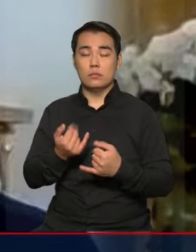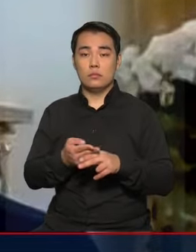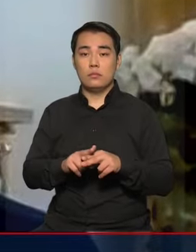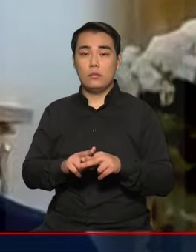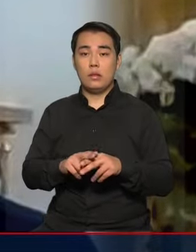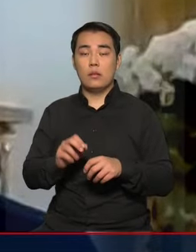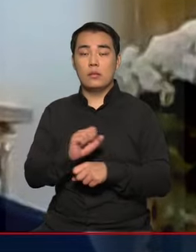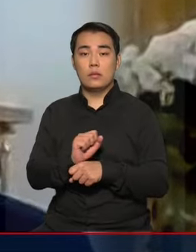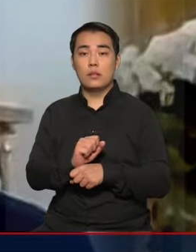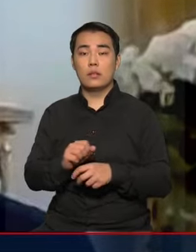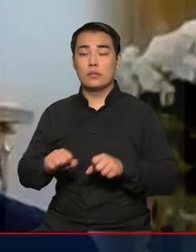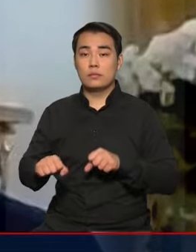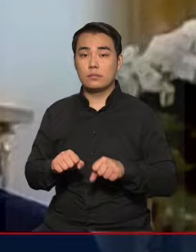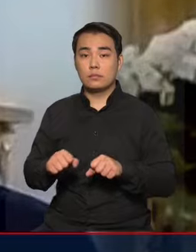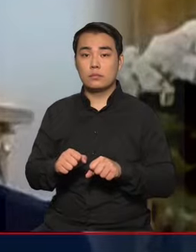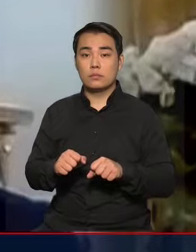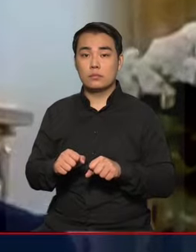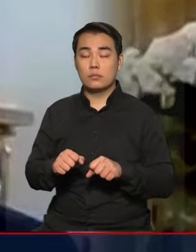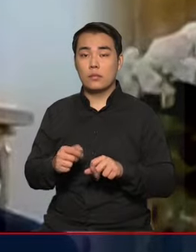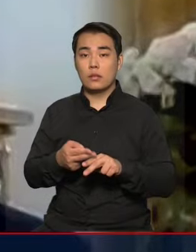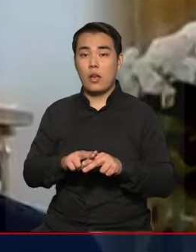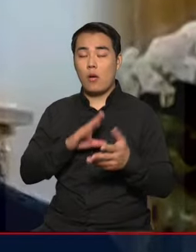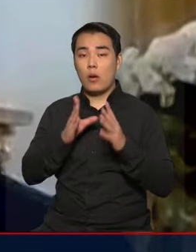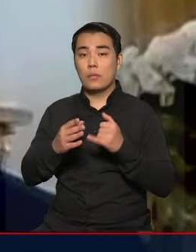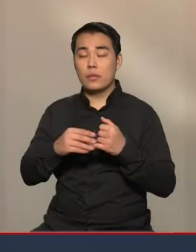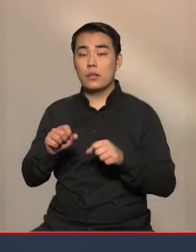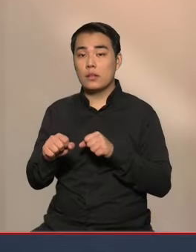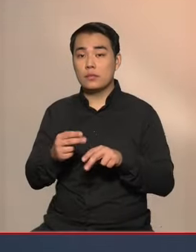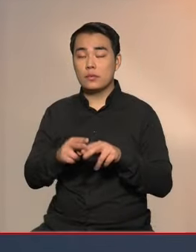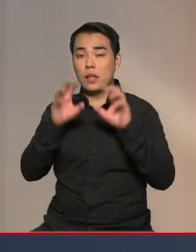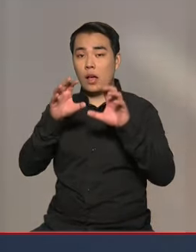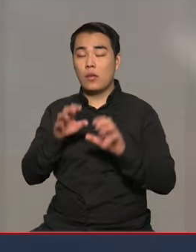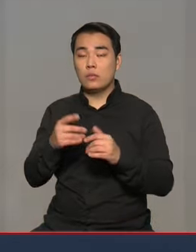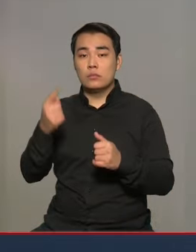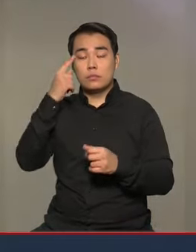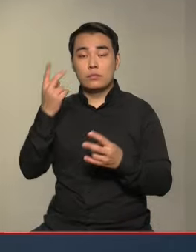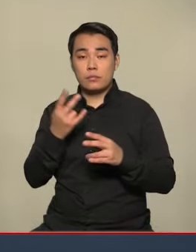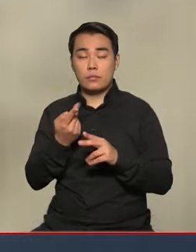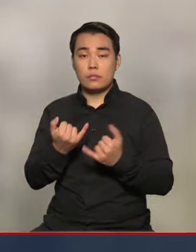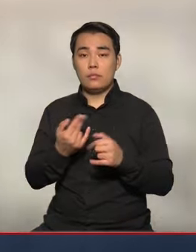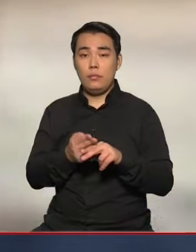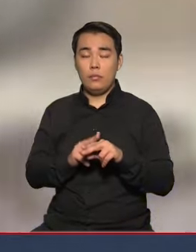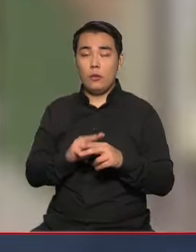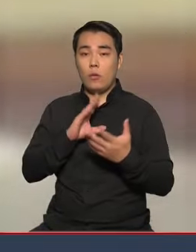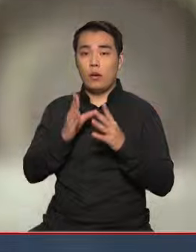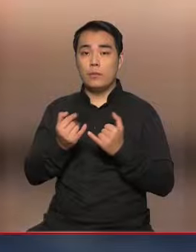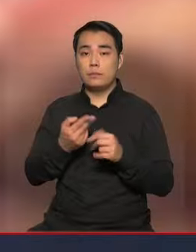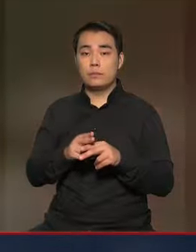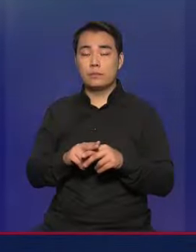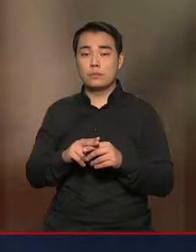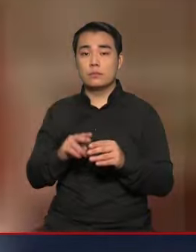жер сілкіністің заңдылығын білу керек. Қазір тағайындалған жағдай